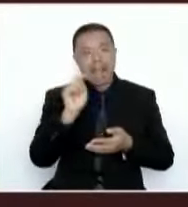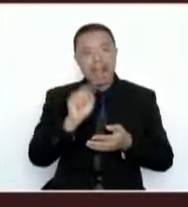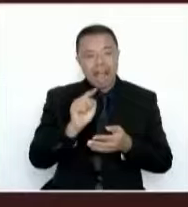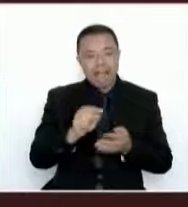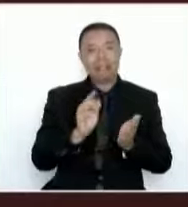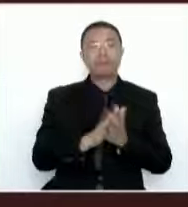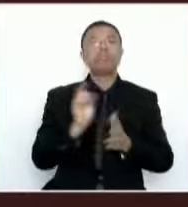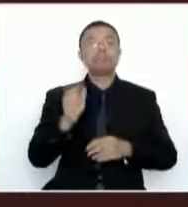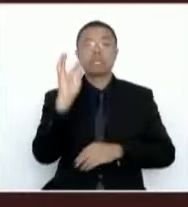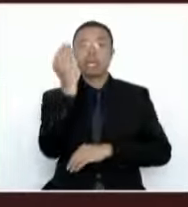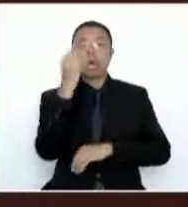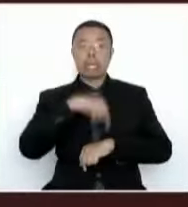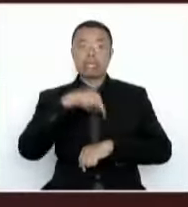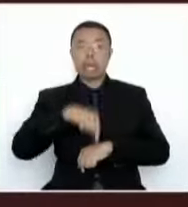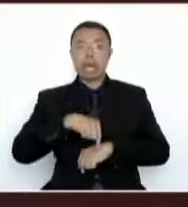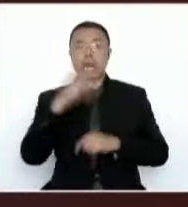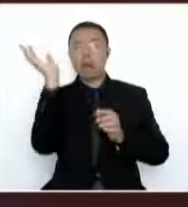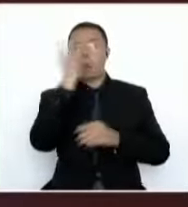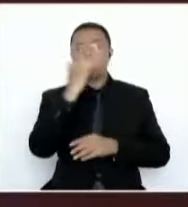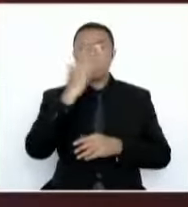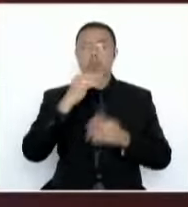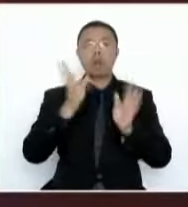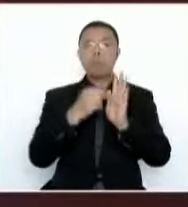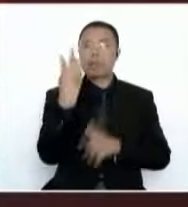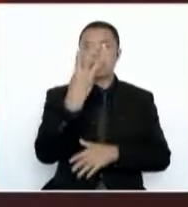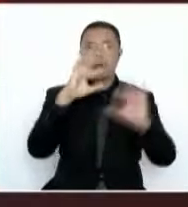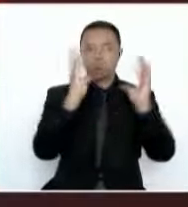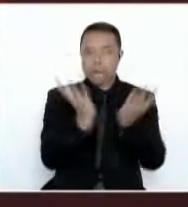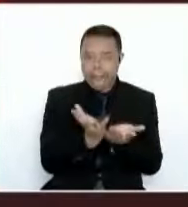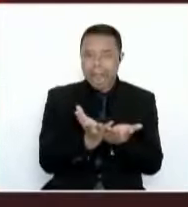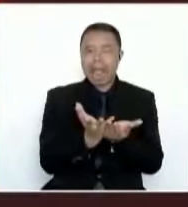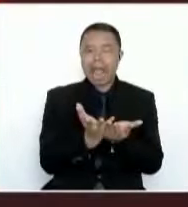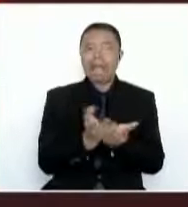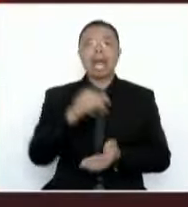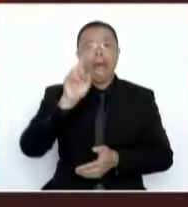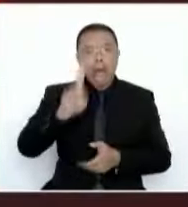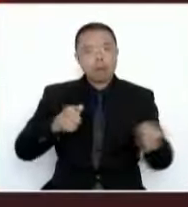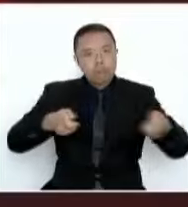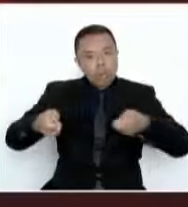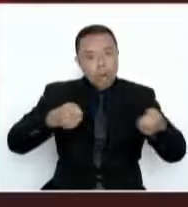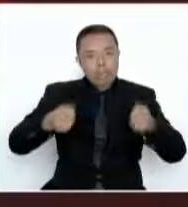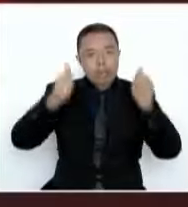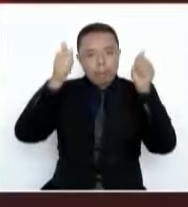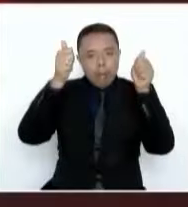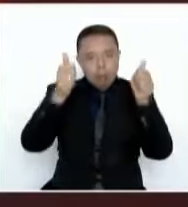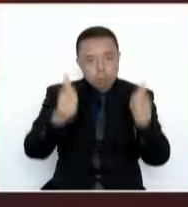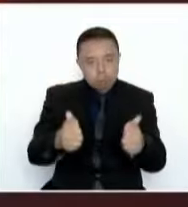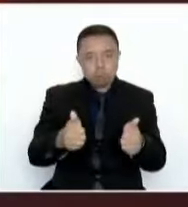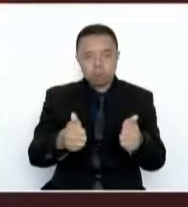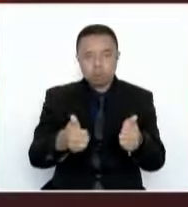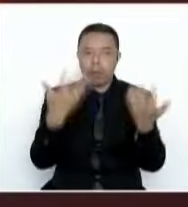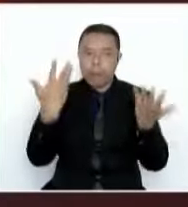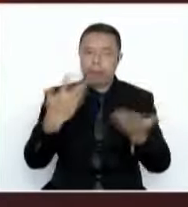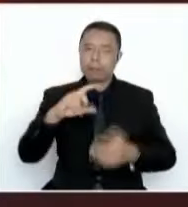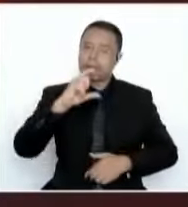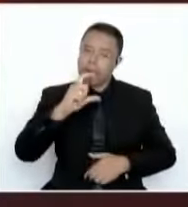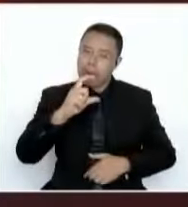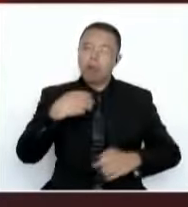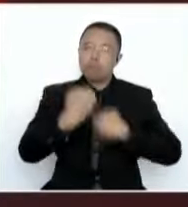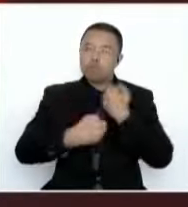saat ini adalah terpolusi nomor tiga di dunia Tentu saja Ini harus dikelola secara baik dengan apa dengan